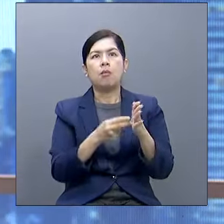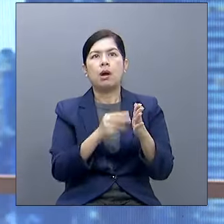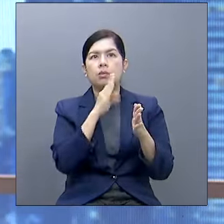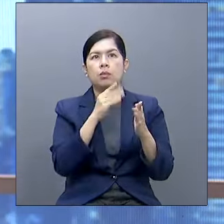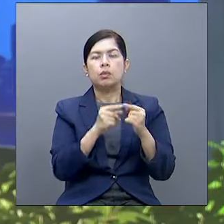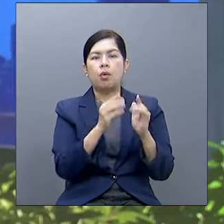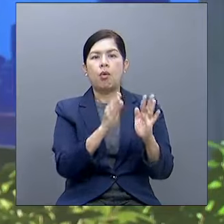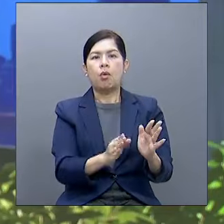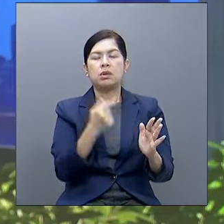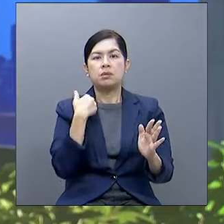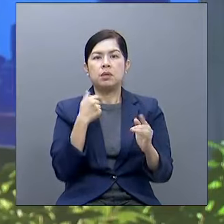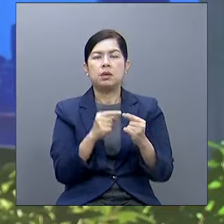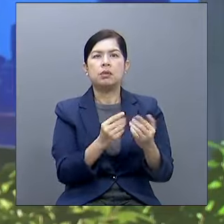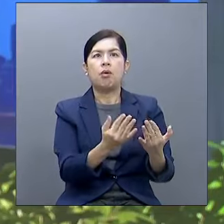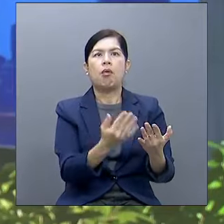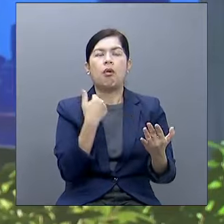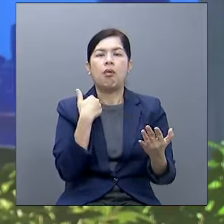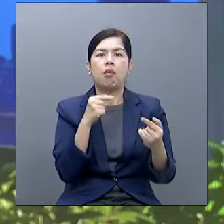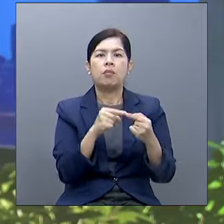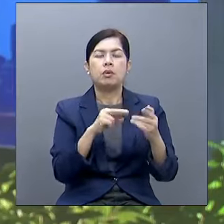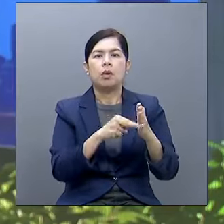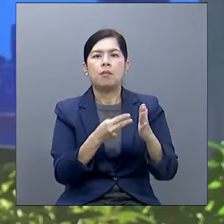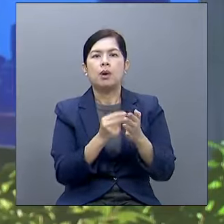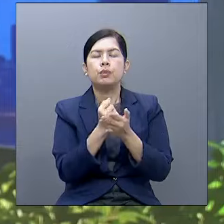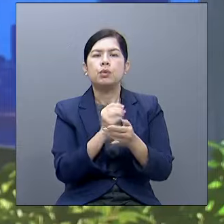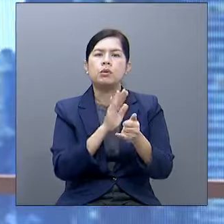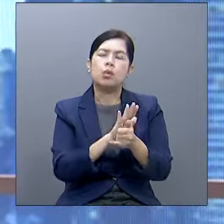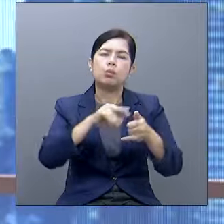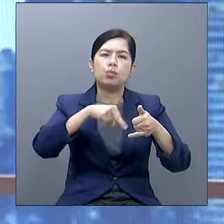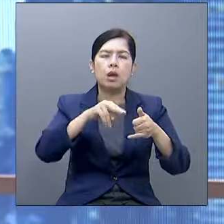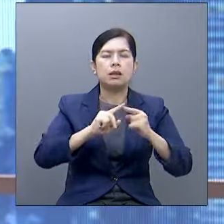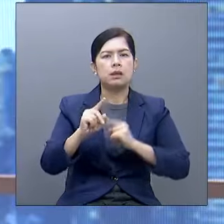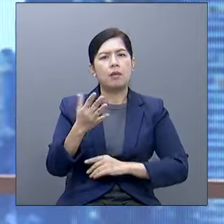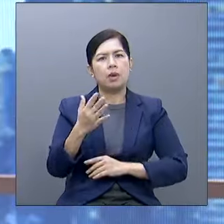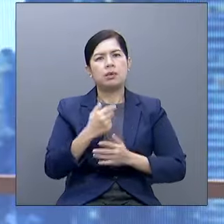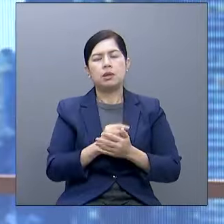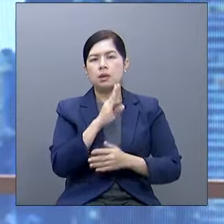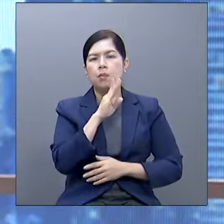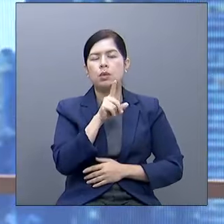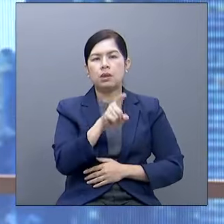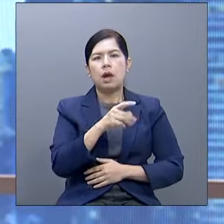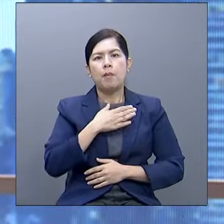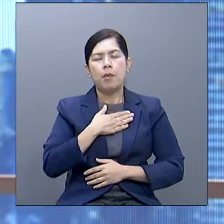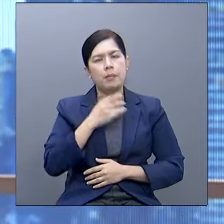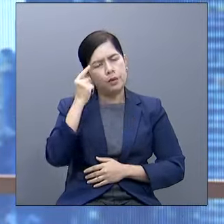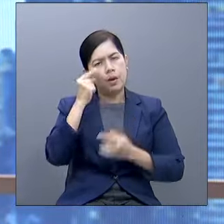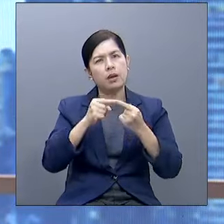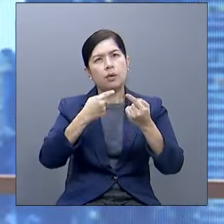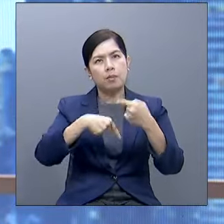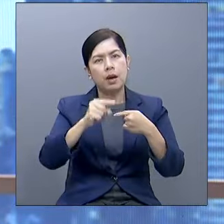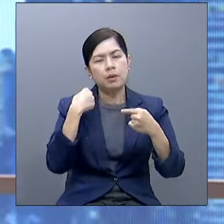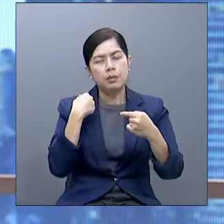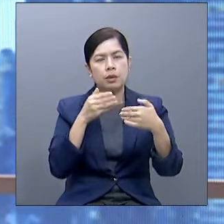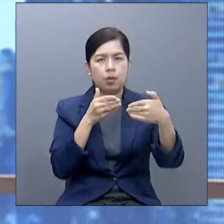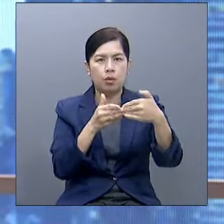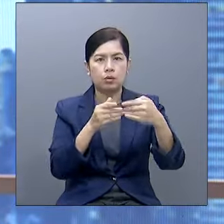บาย ไม่มีบุคลากรเหล่านั้นที่จะคอยดูแลความเป็นส่วนตัว นะครับคือถ้าถามผมแนะนำว่าอาจจะติดต่อไปก่อนเนาะติดต่อไปที่พม.หรือติด